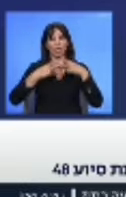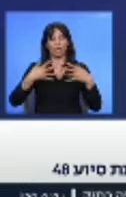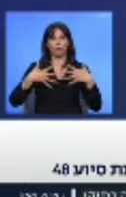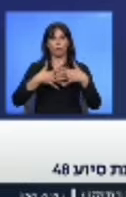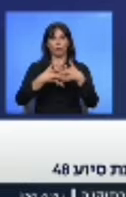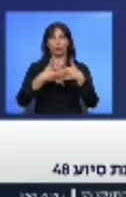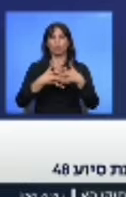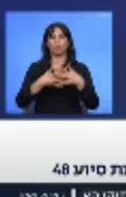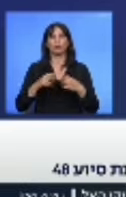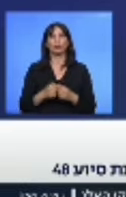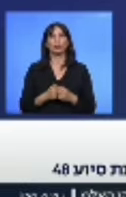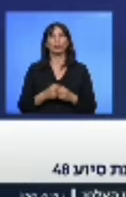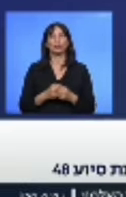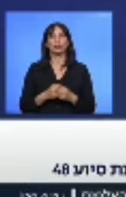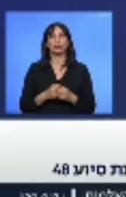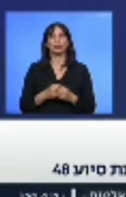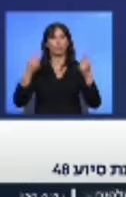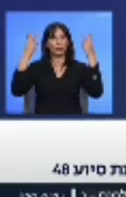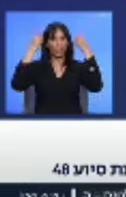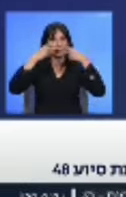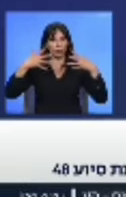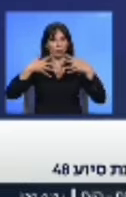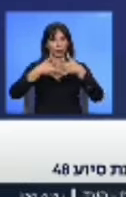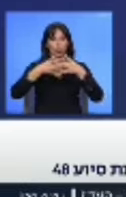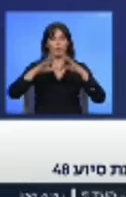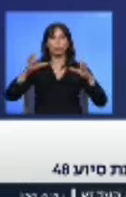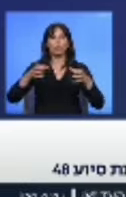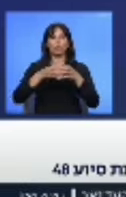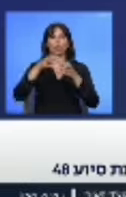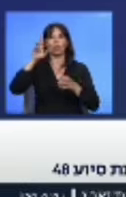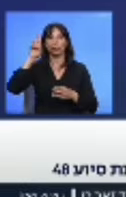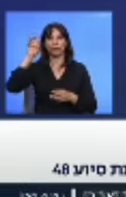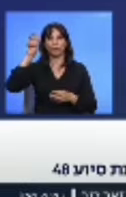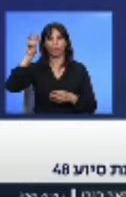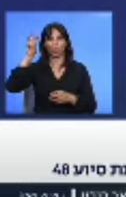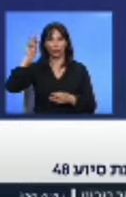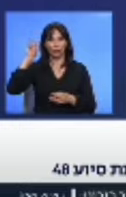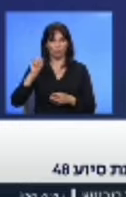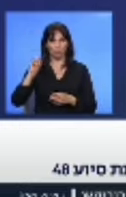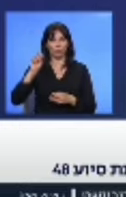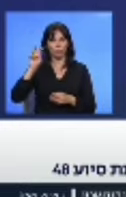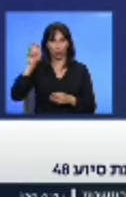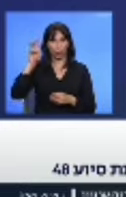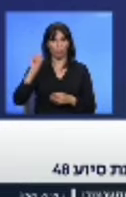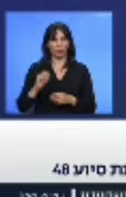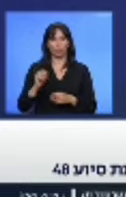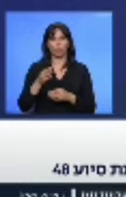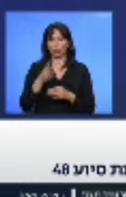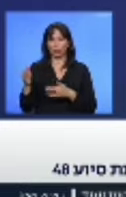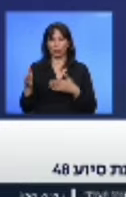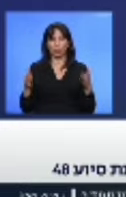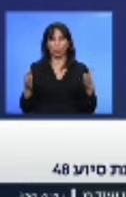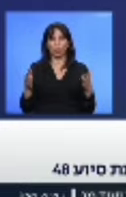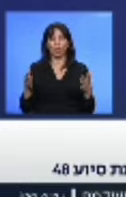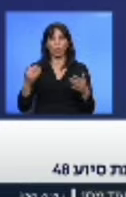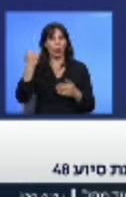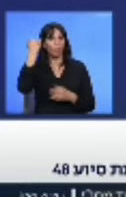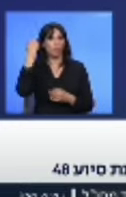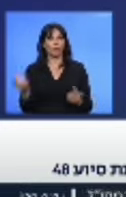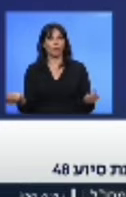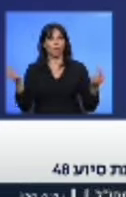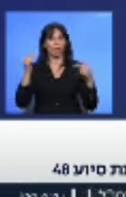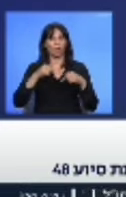ההסכמים הקואליציוניים עם מפלגת רע"מ, כל פקידי האוצר, שמאל, ימין, שמאל, הגיעו לעמותה